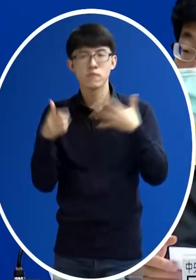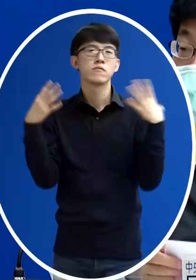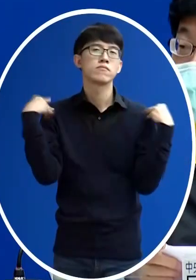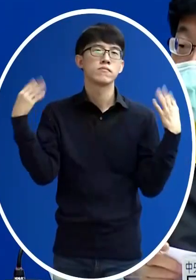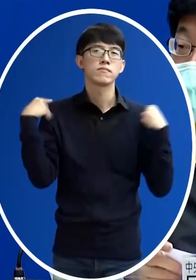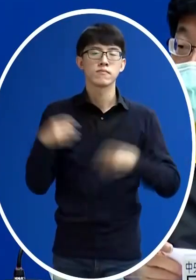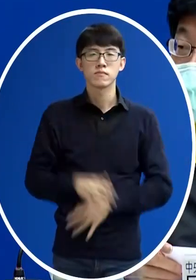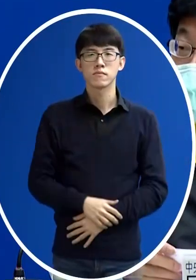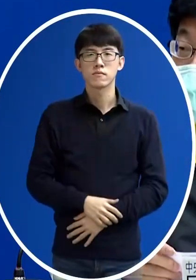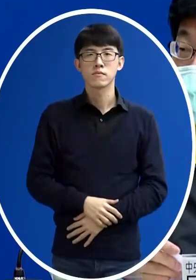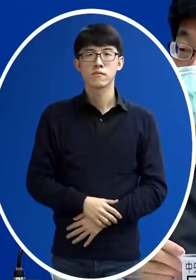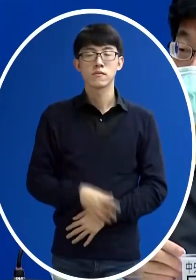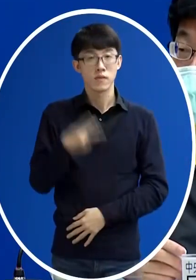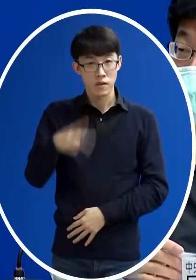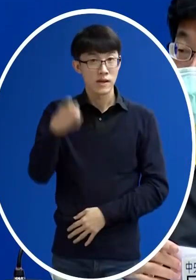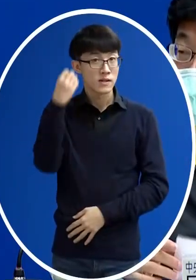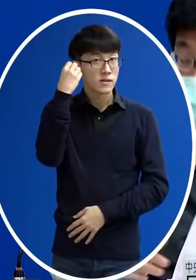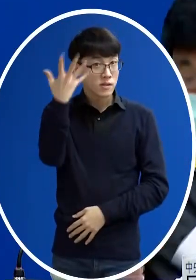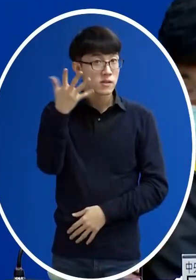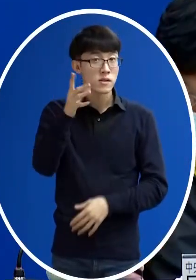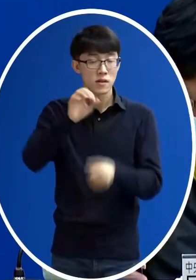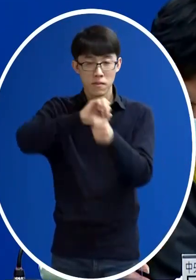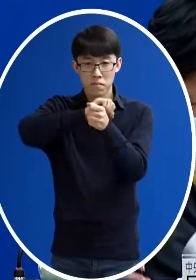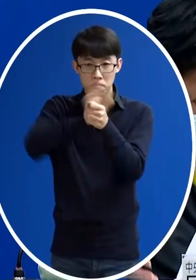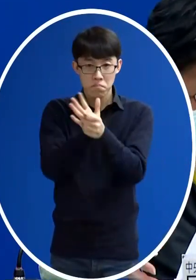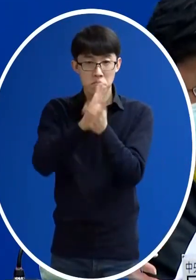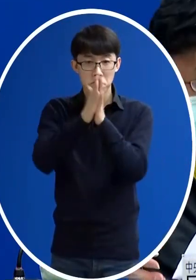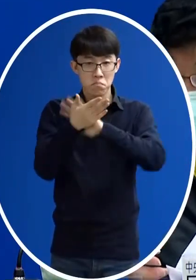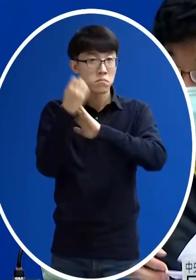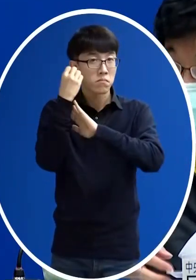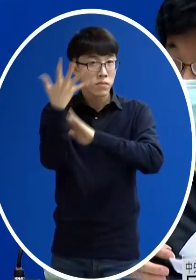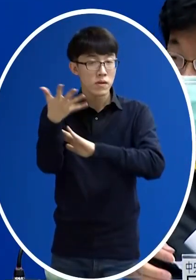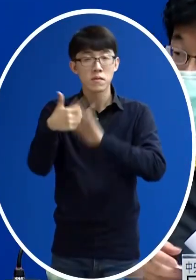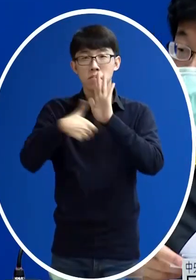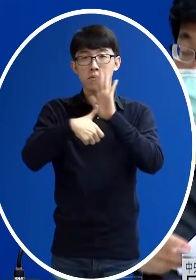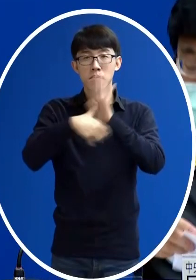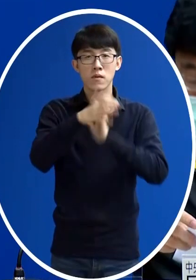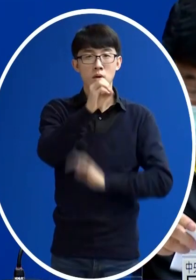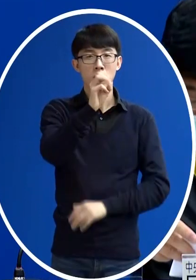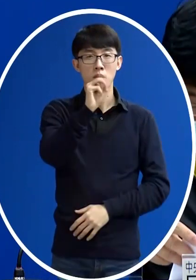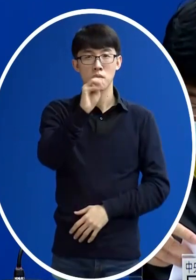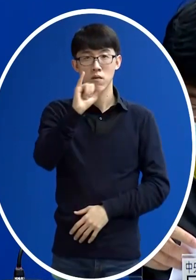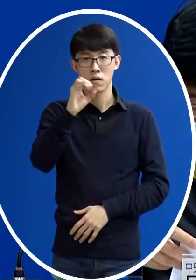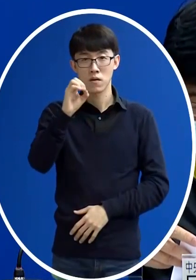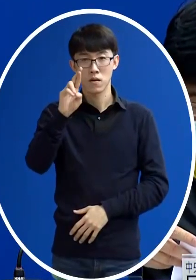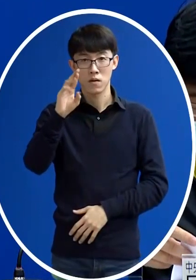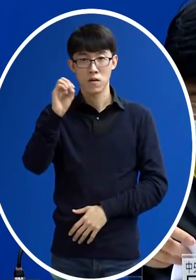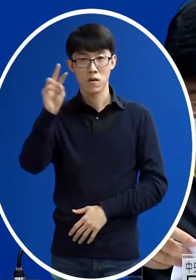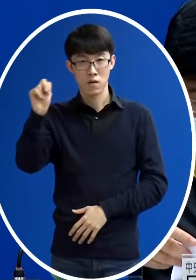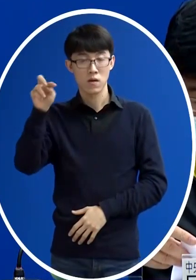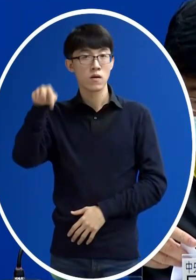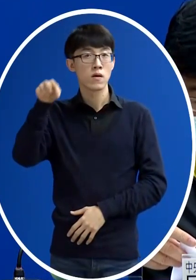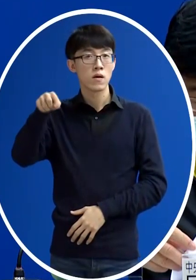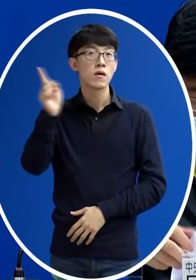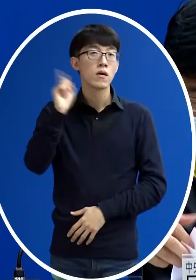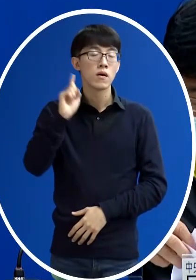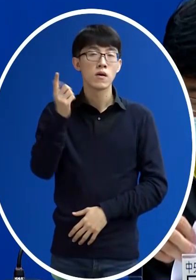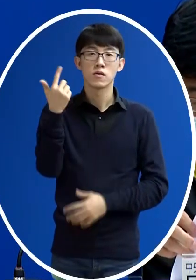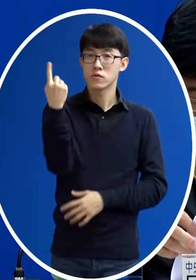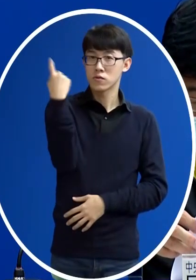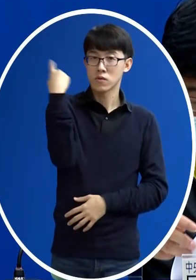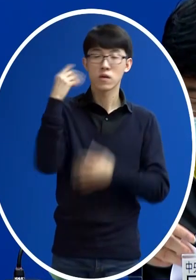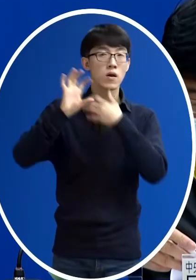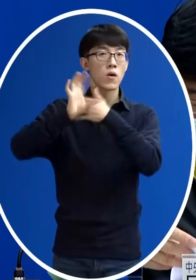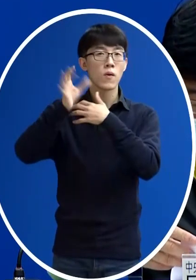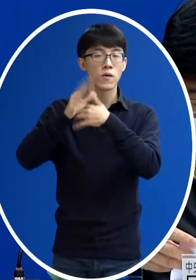一下比较新的关于 Omicron 的一些分析的情形哈，这个是南非他们昨天官方